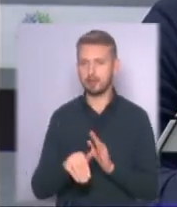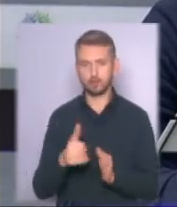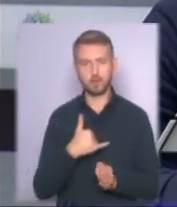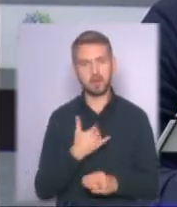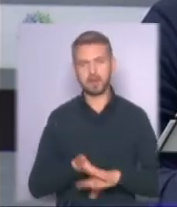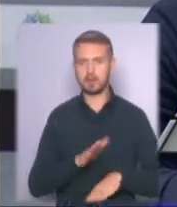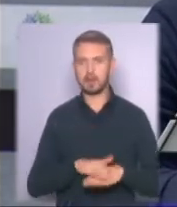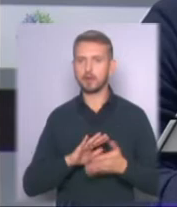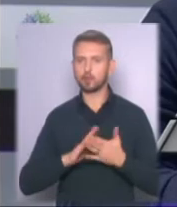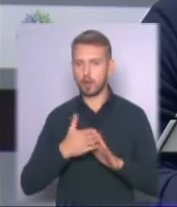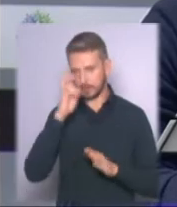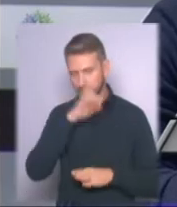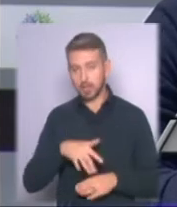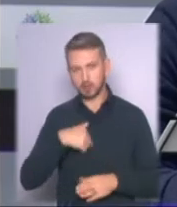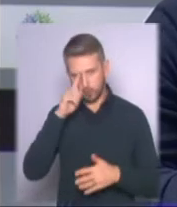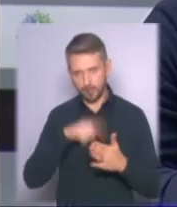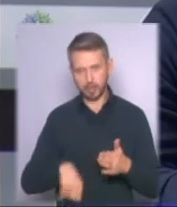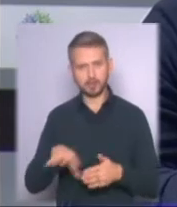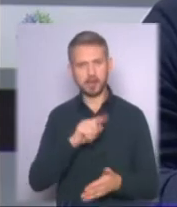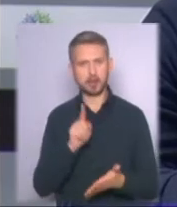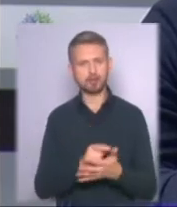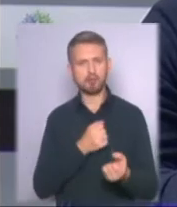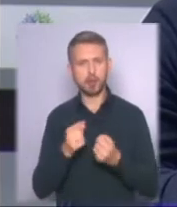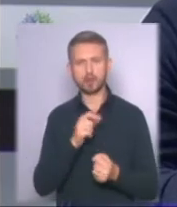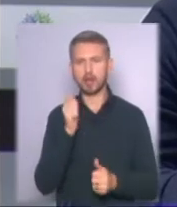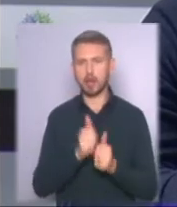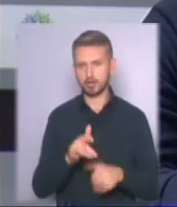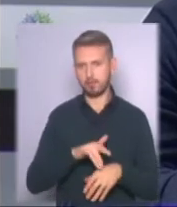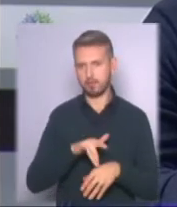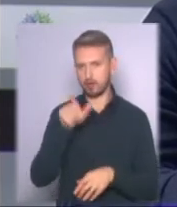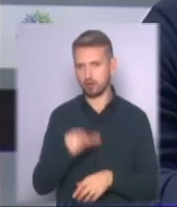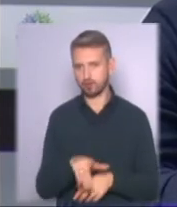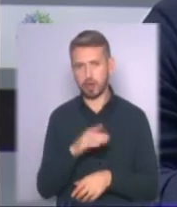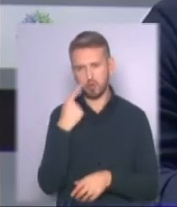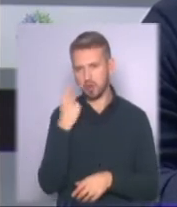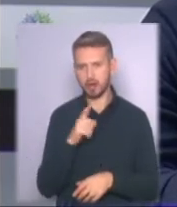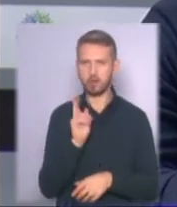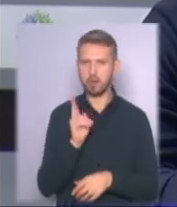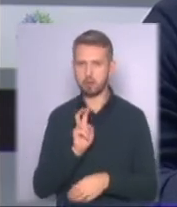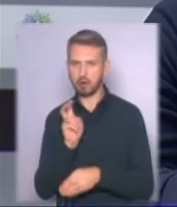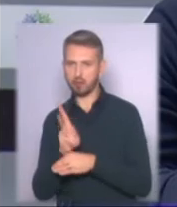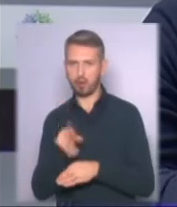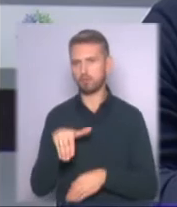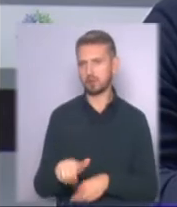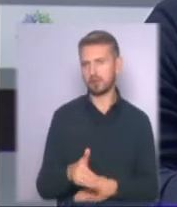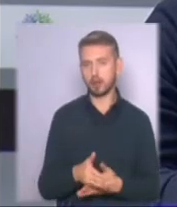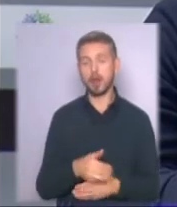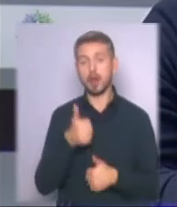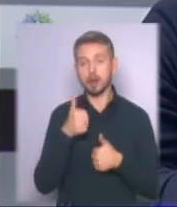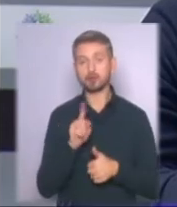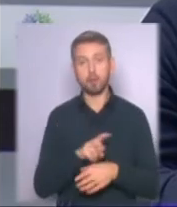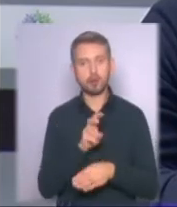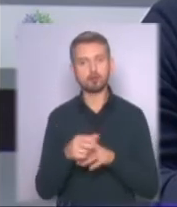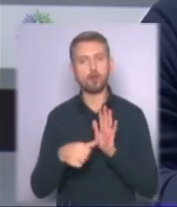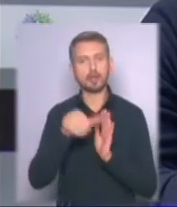ситуация в стране. Я уверен, мы все должны бороться за каждого болельщика и не упрекать, что кто-то пришел или кто-то не пришел. Хорошо, что пришло 6